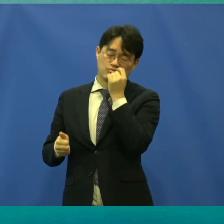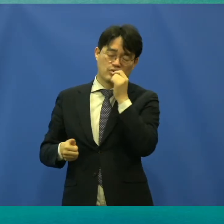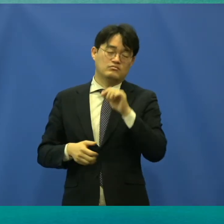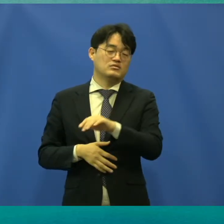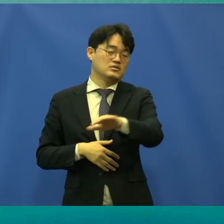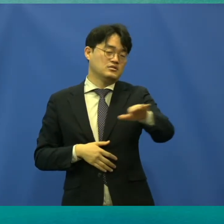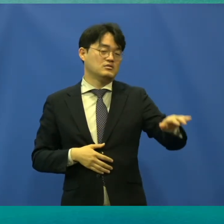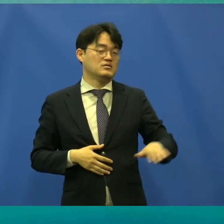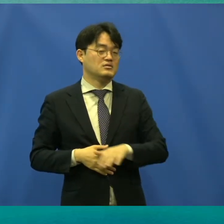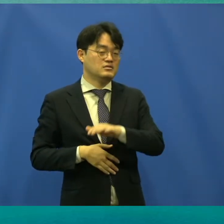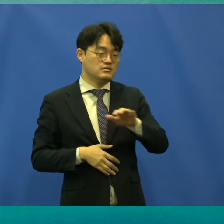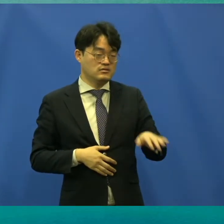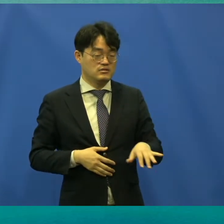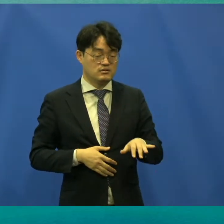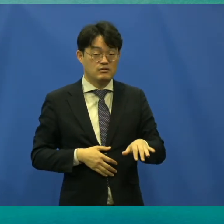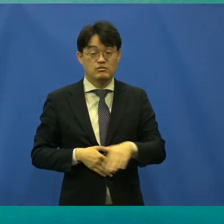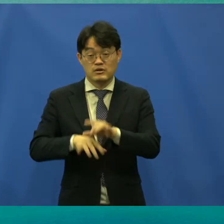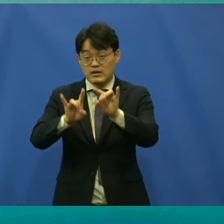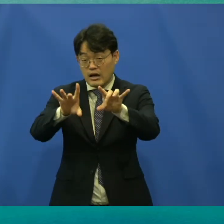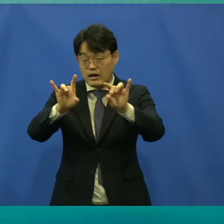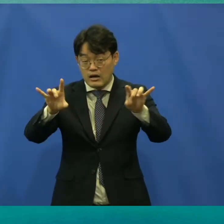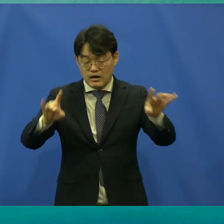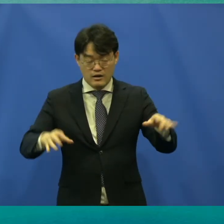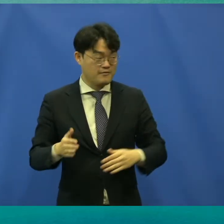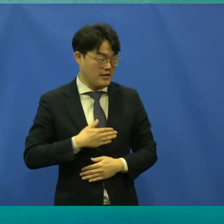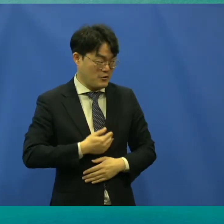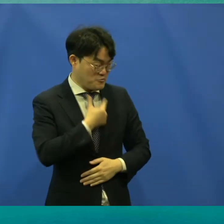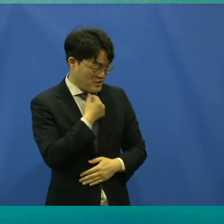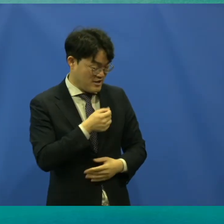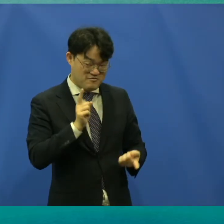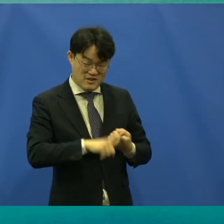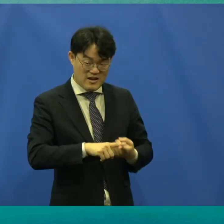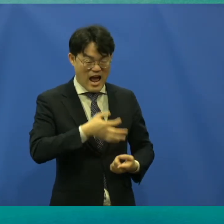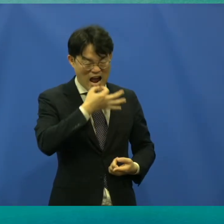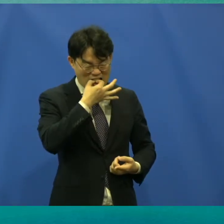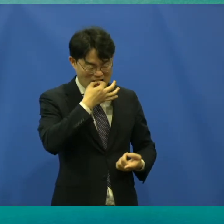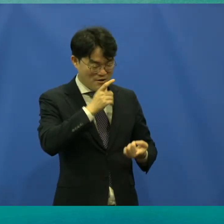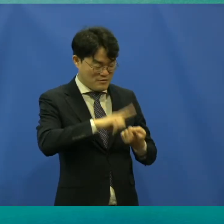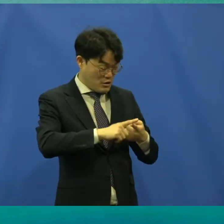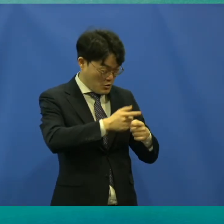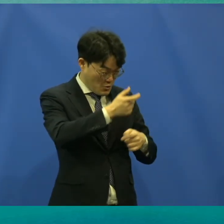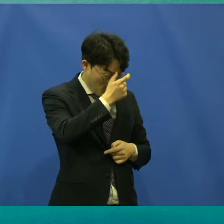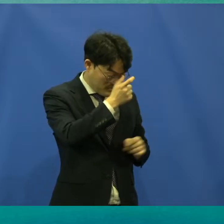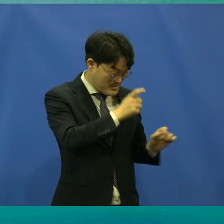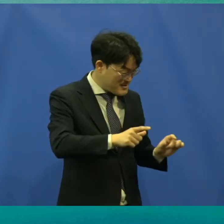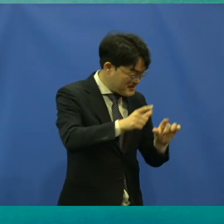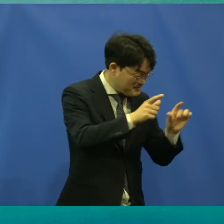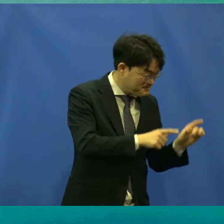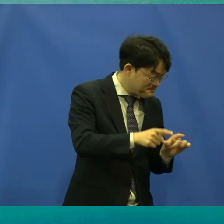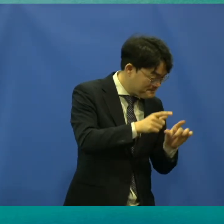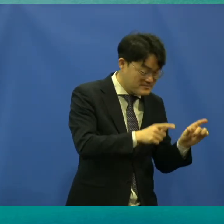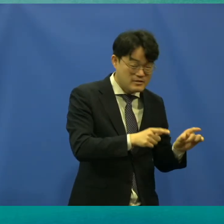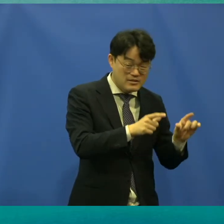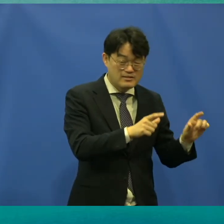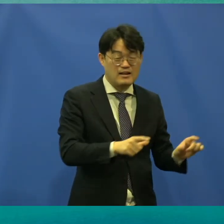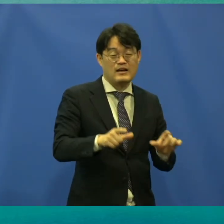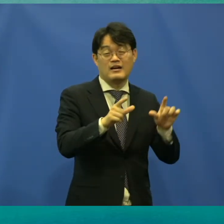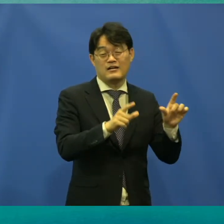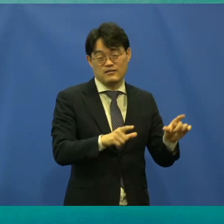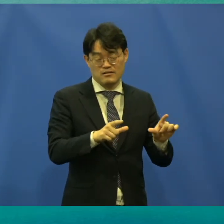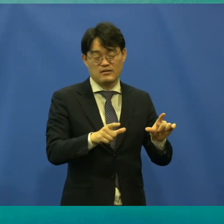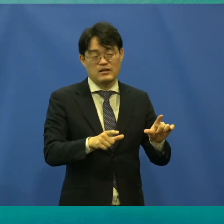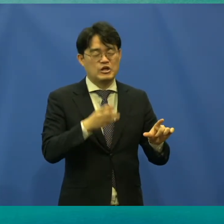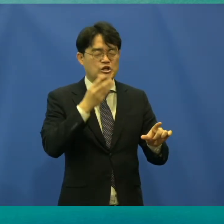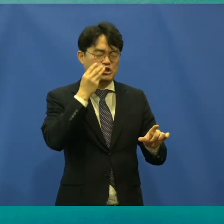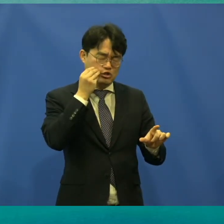우리는 우리의 길을 가고 싶어하고 우리의 욕망대로 우리의 고집대로 살아가고자 하는 것들이 우리의 몸의 뼛속까지 배어있는